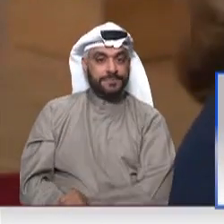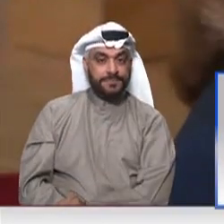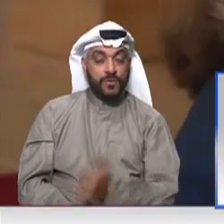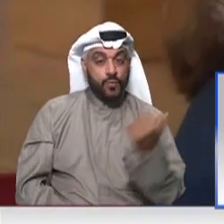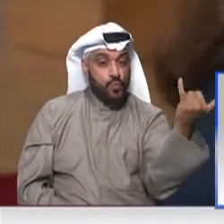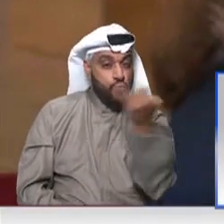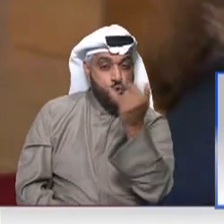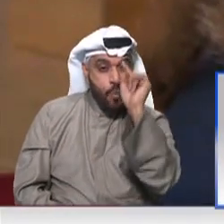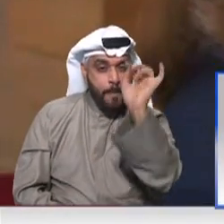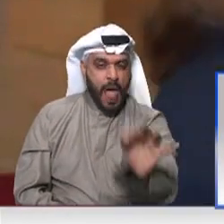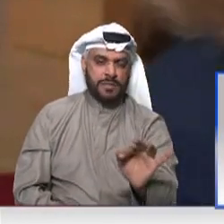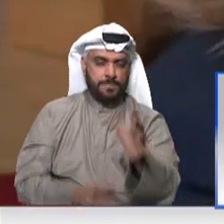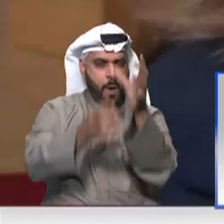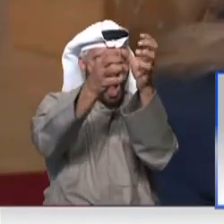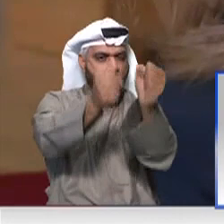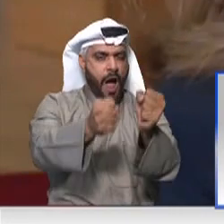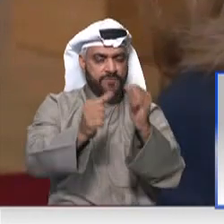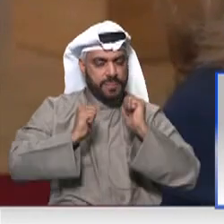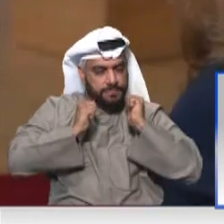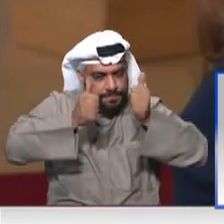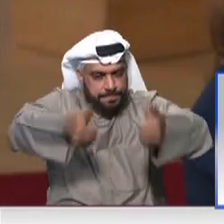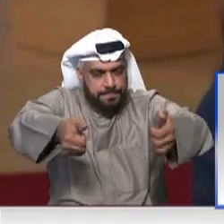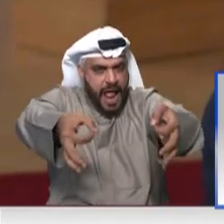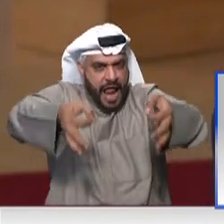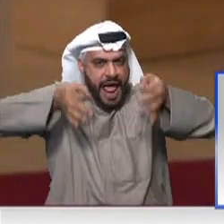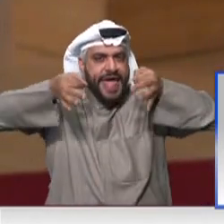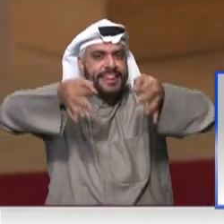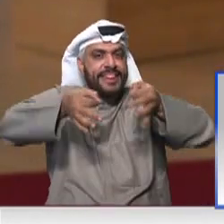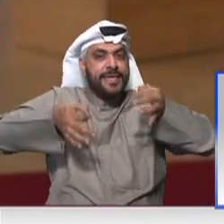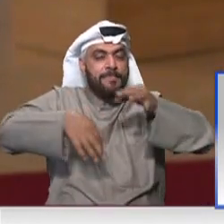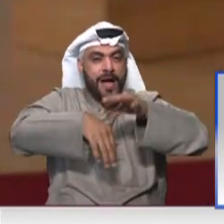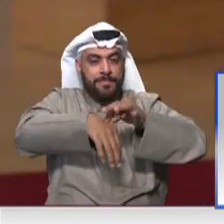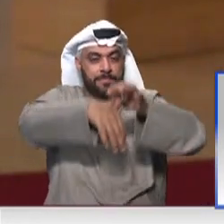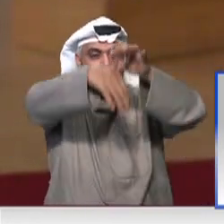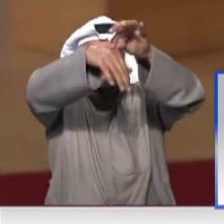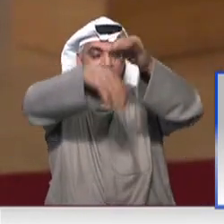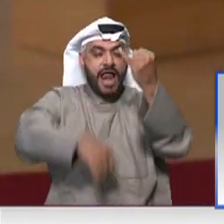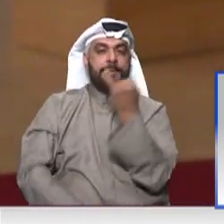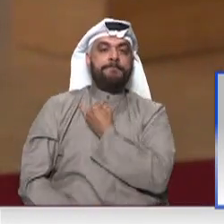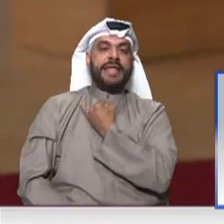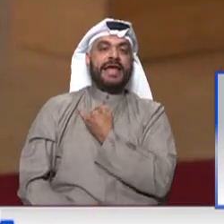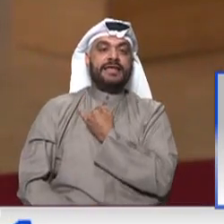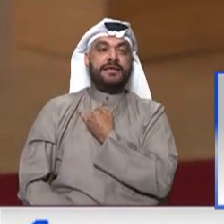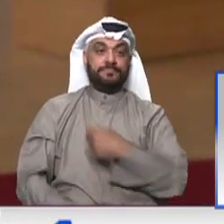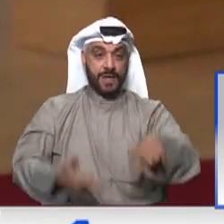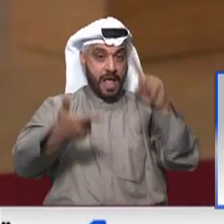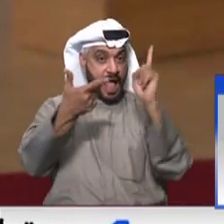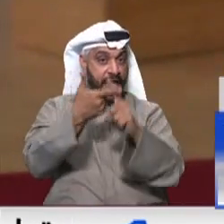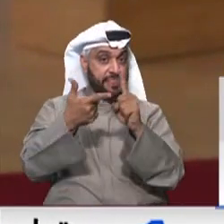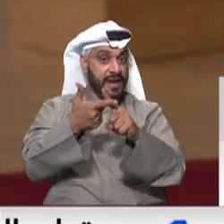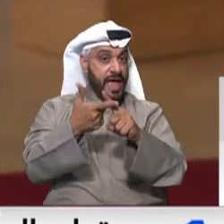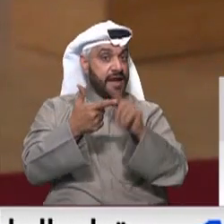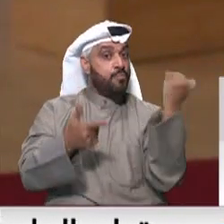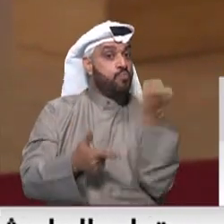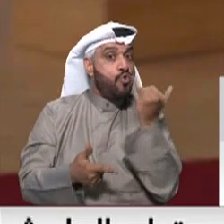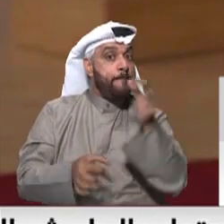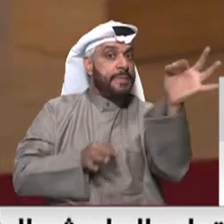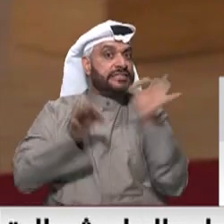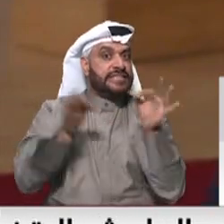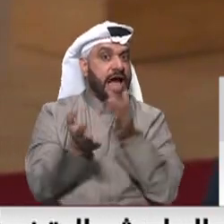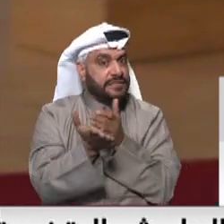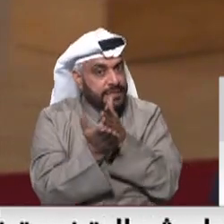الاهتمام بالمدنيين يأتي أولا وأخيرا، لكن أيضا المسار السياسي مهم، وعلى الأطراف